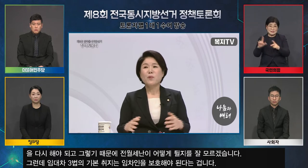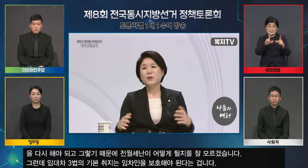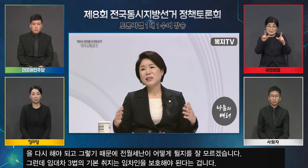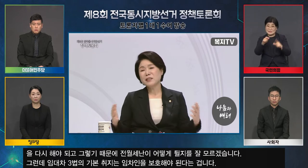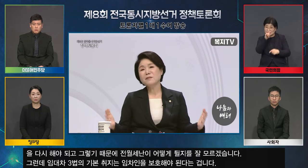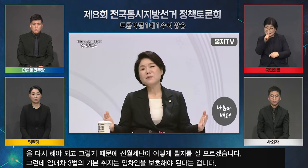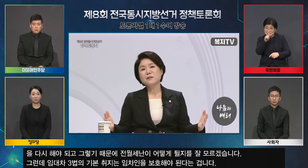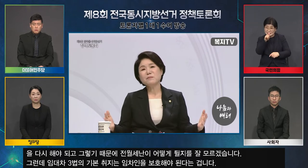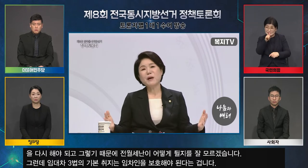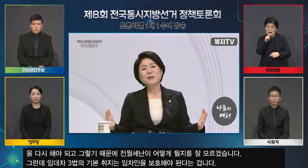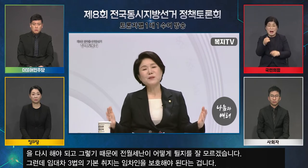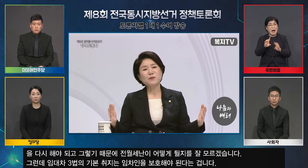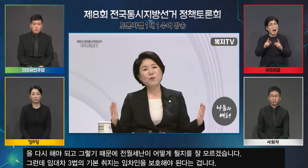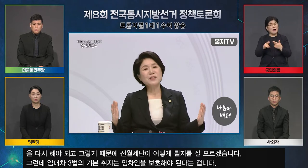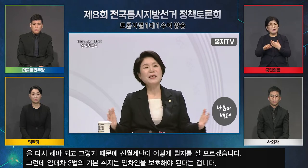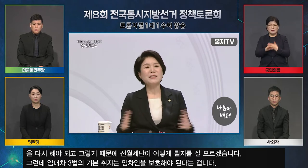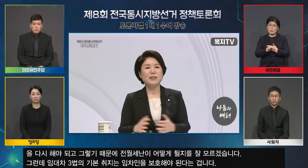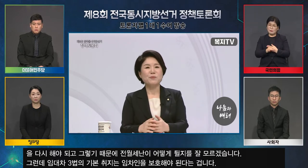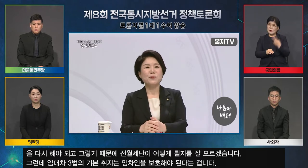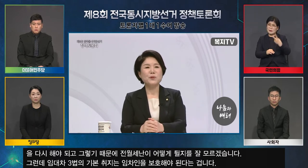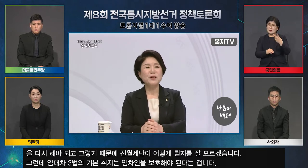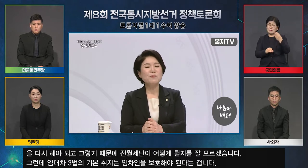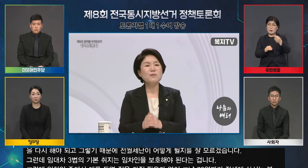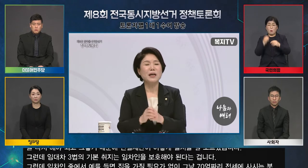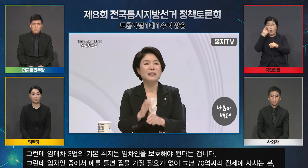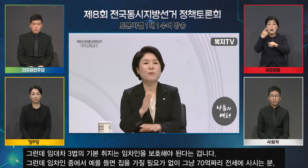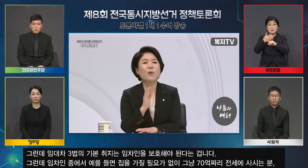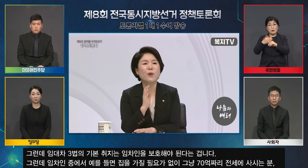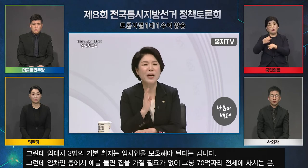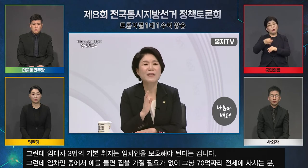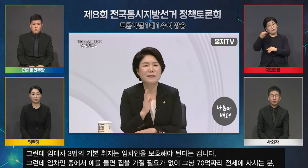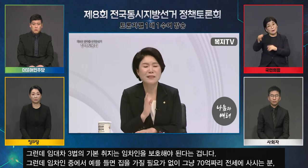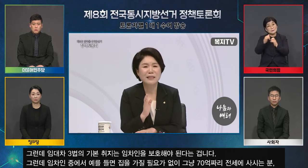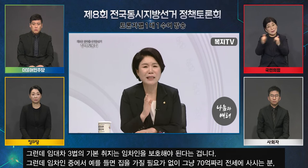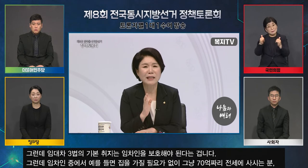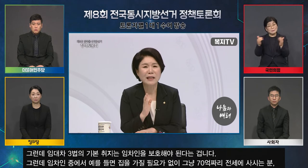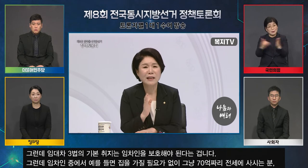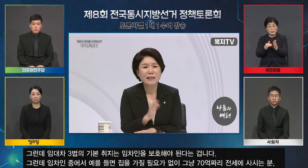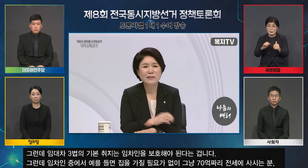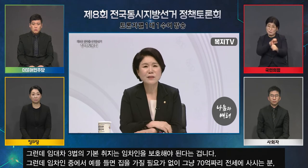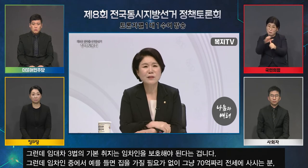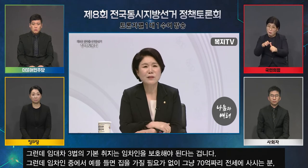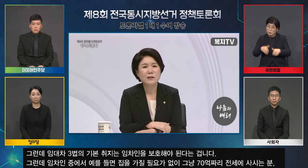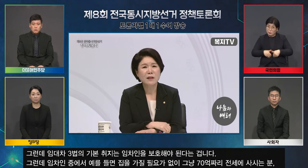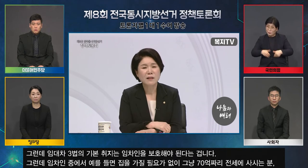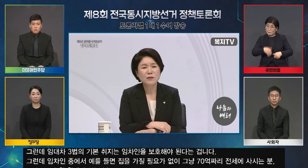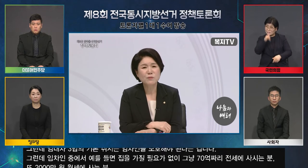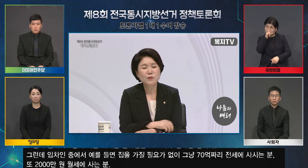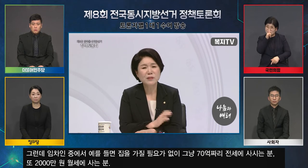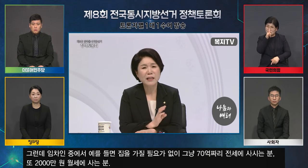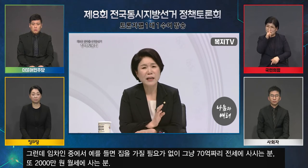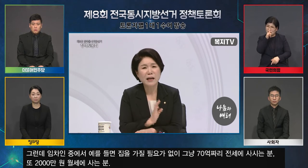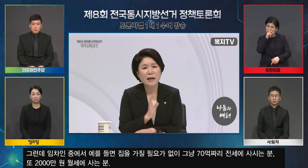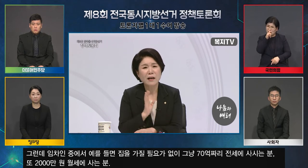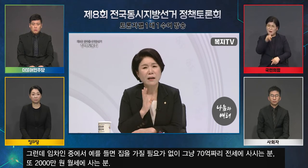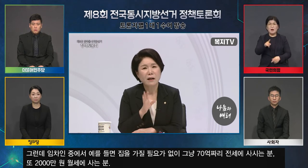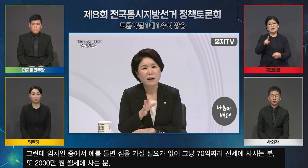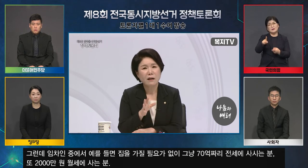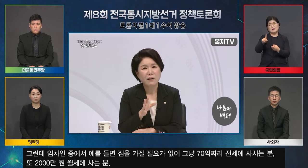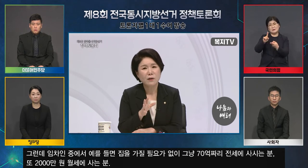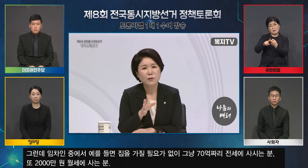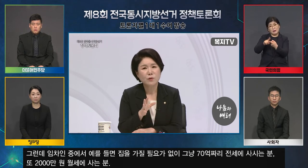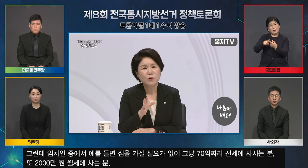2천만 원 월세에 사는 분 이런 분까지 보호해야 되는지 저는 그런 문제가